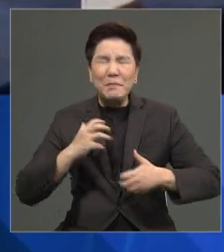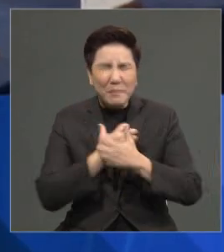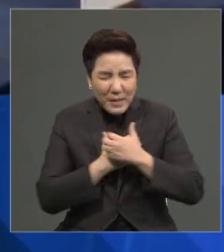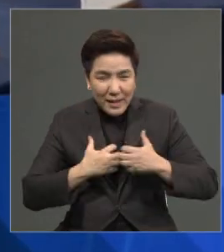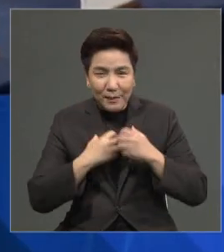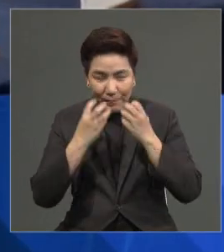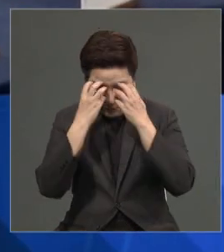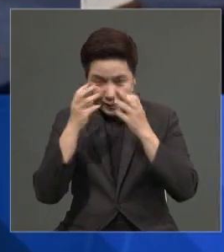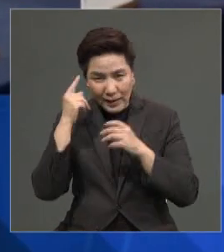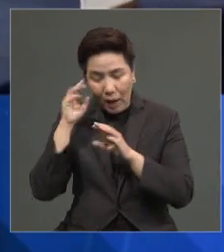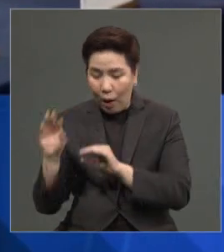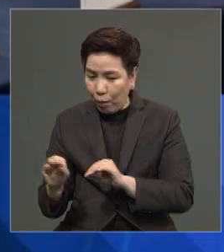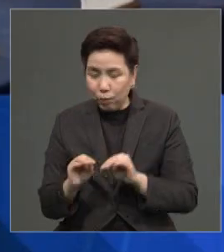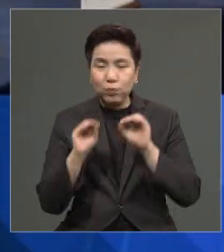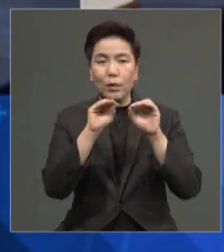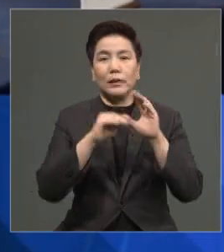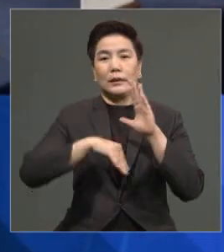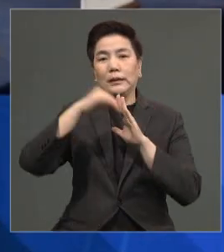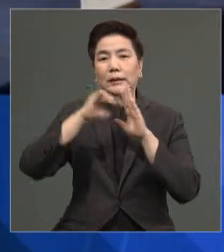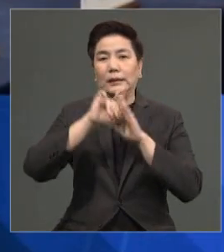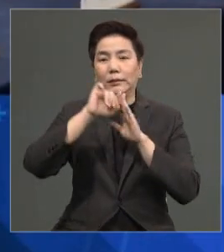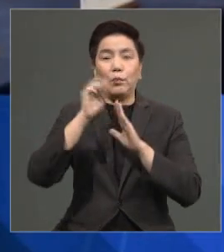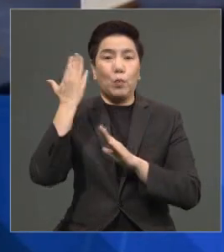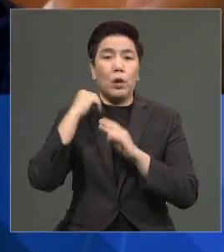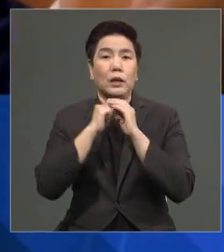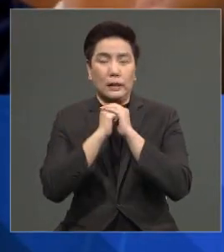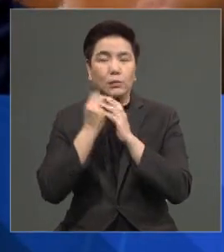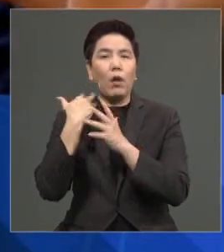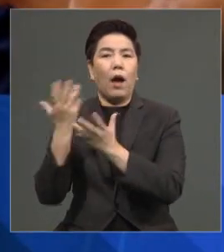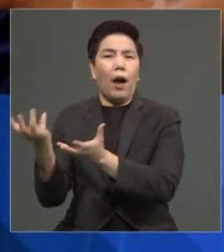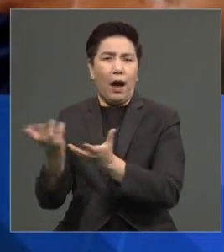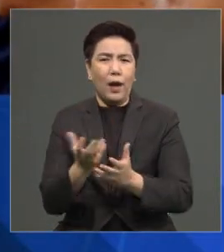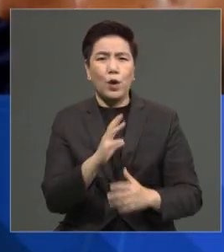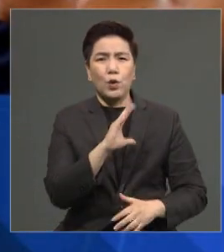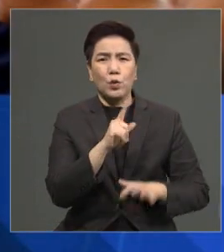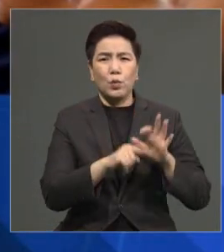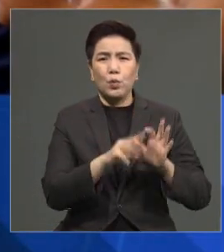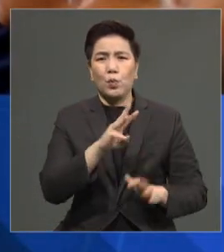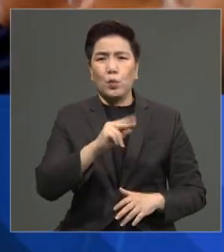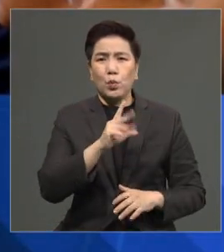ไปอยู่ที่จังหวัดเชียงใหม่โดยก่อนหน้านี้ค่ะจีนก็ได้เคยมอบช่วงกับหลินหุ้ย